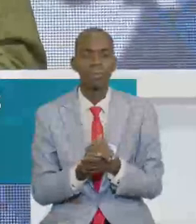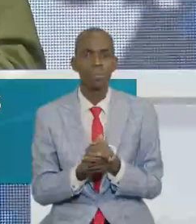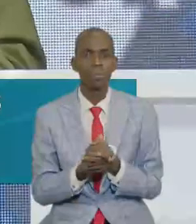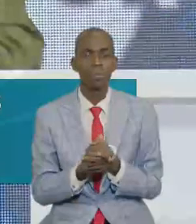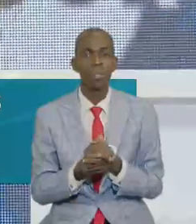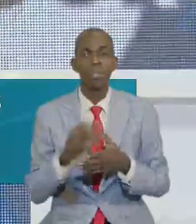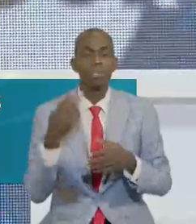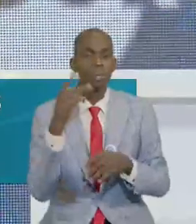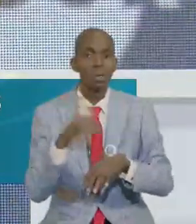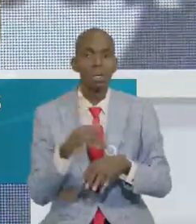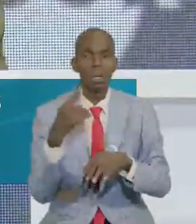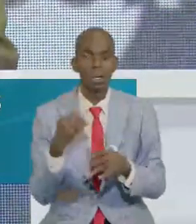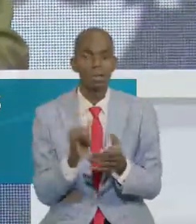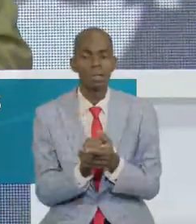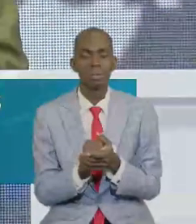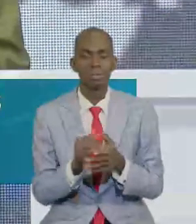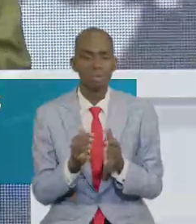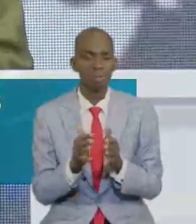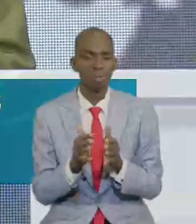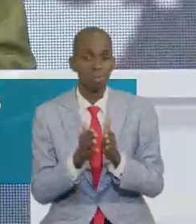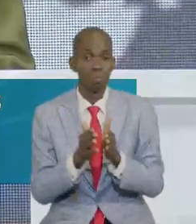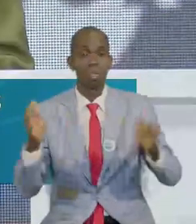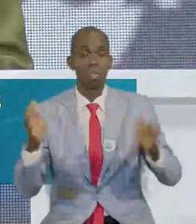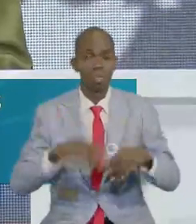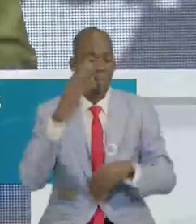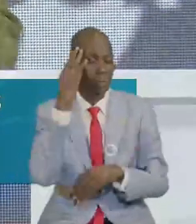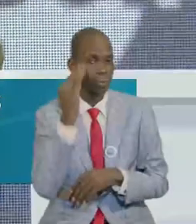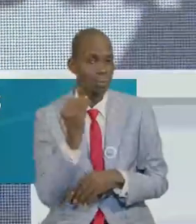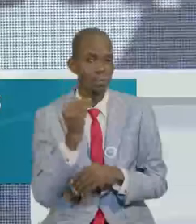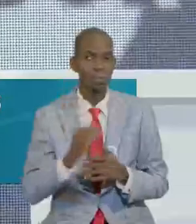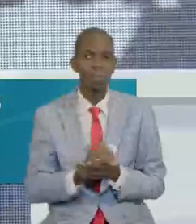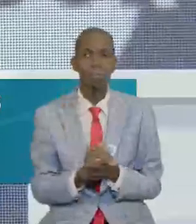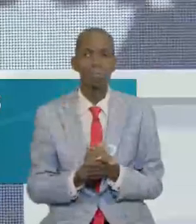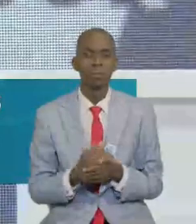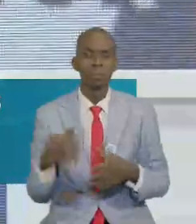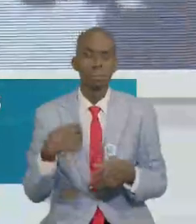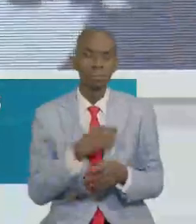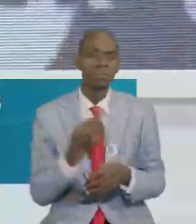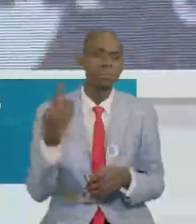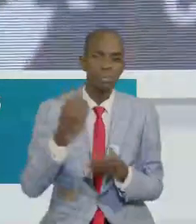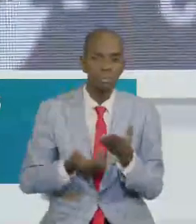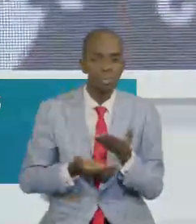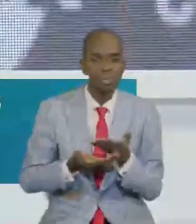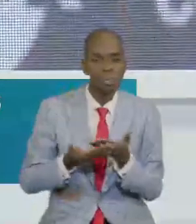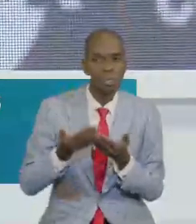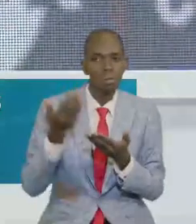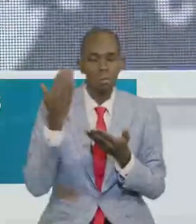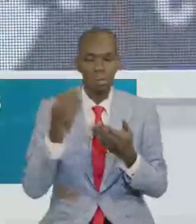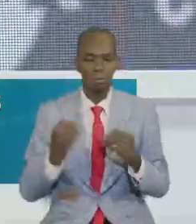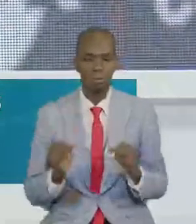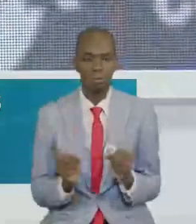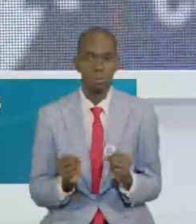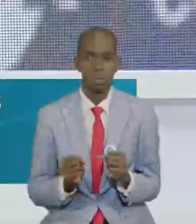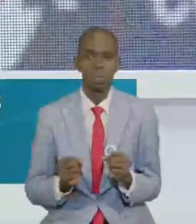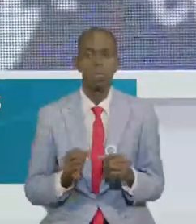Nous avons regardé. Nous avons regardé le ministère plus grand que nos expériences. We were almost intimidated. That